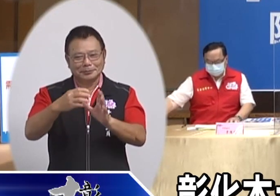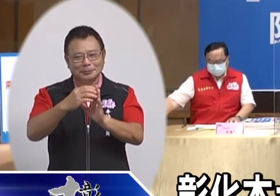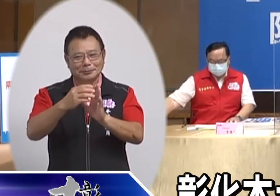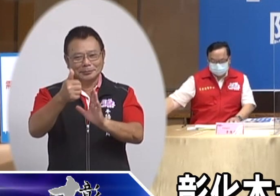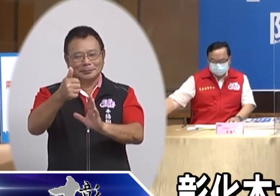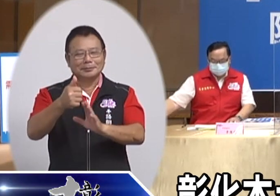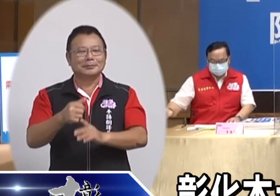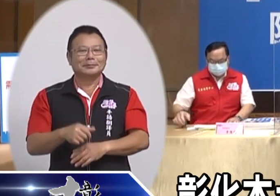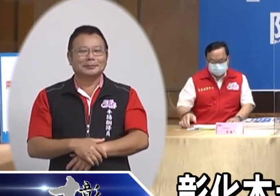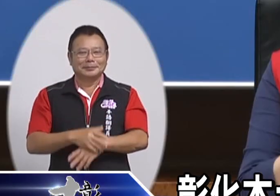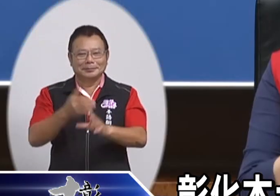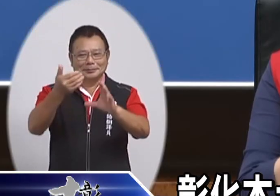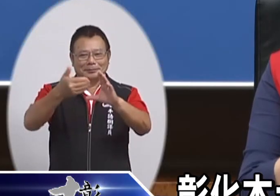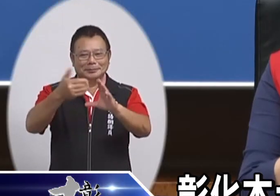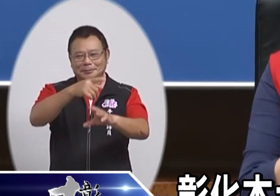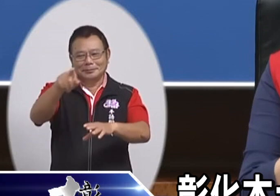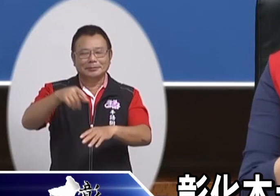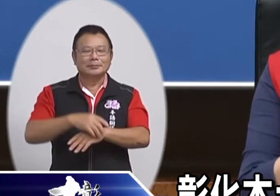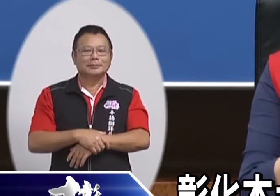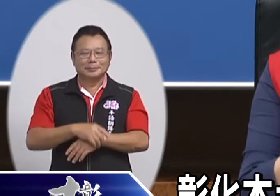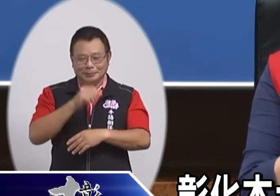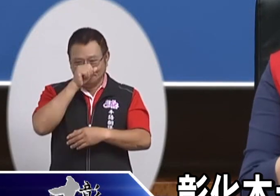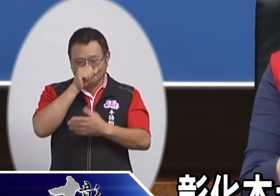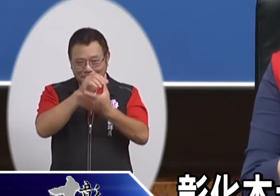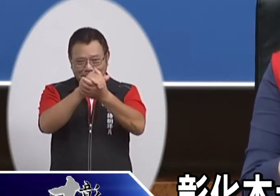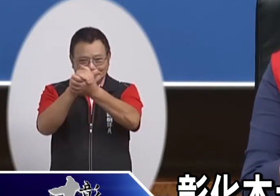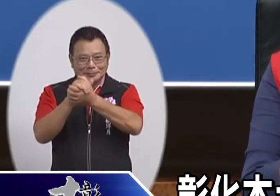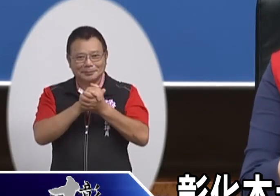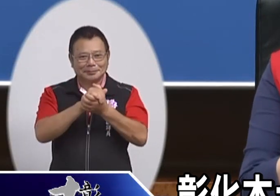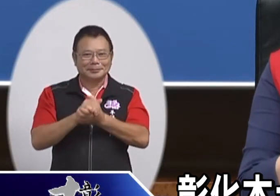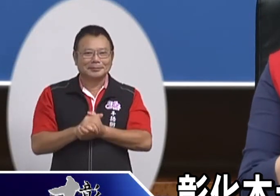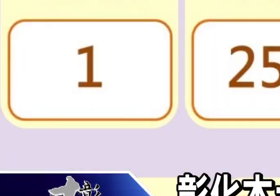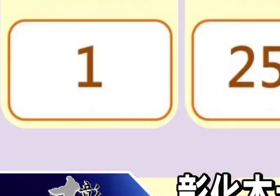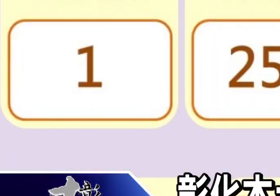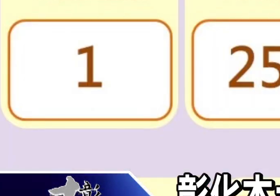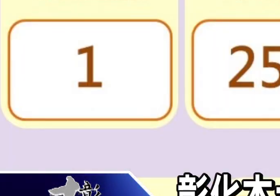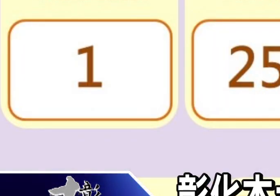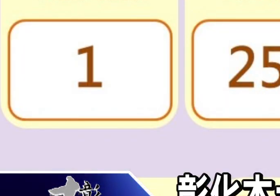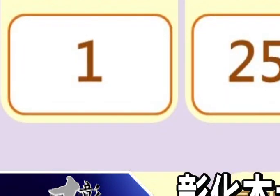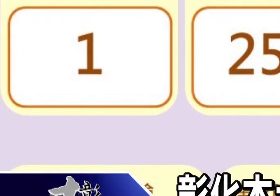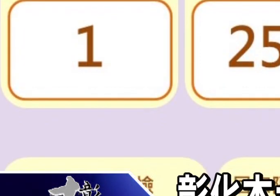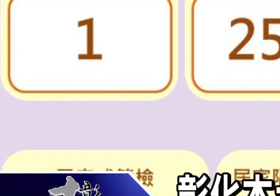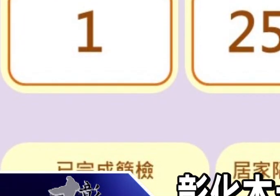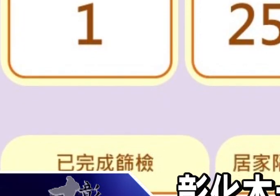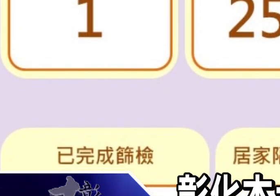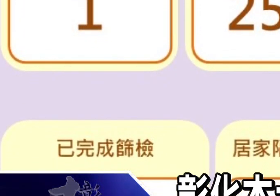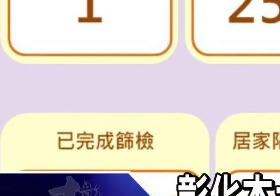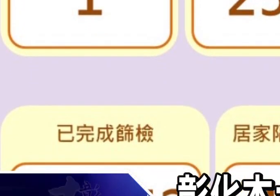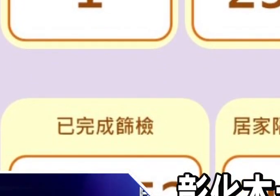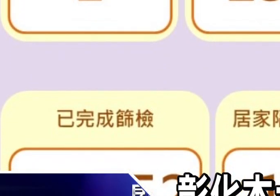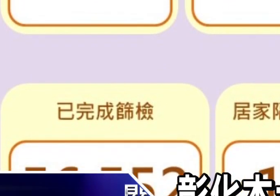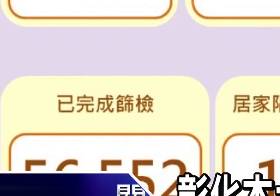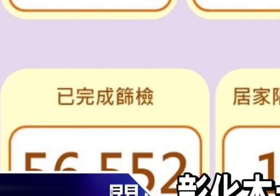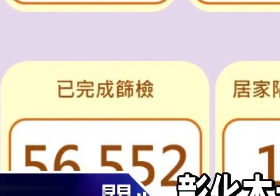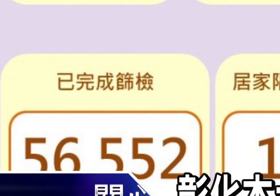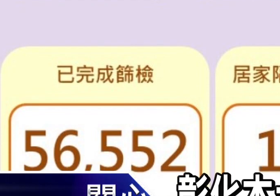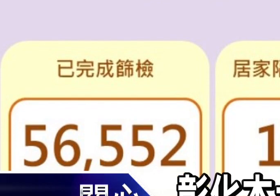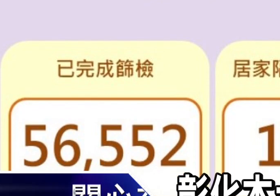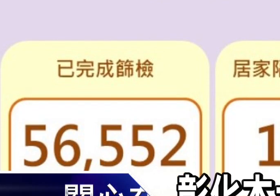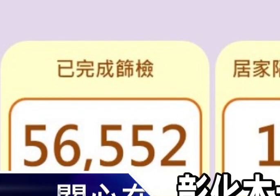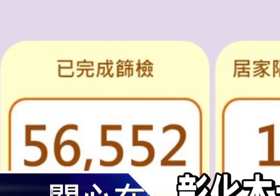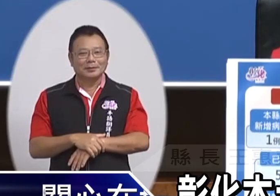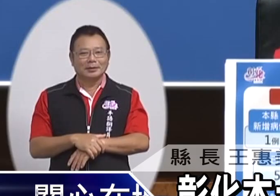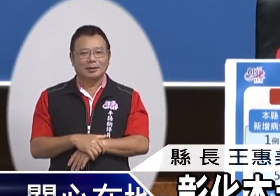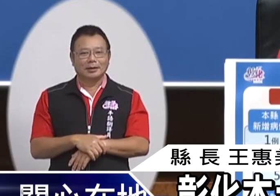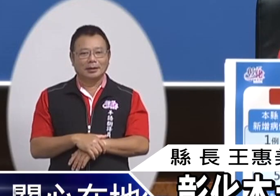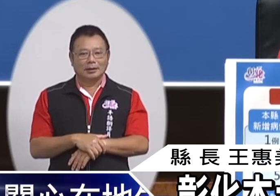增一个本土确诊，累计已经有259个人。不过今日确诊的个案，恐惊会引起更加多确诊。